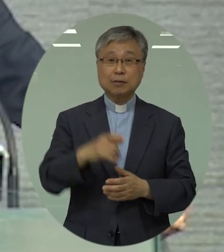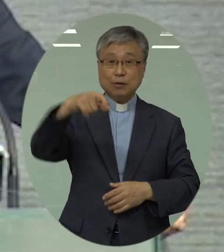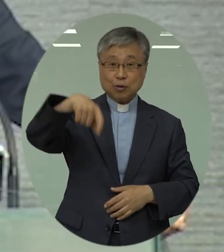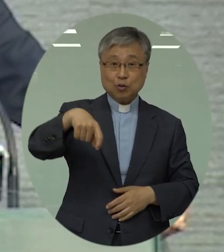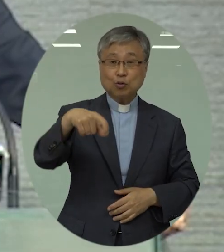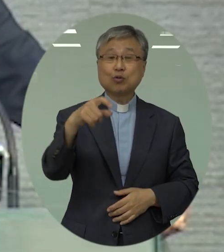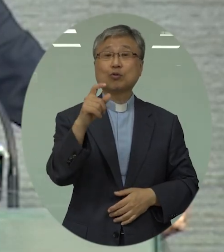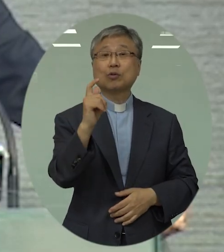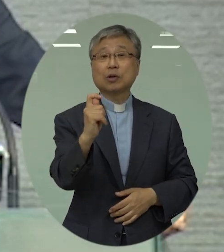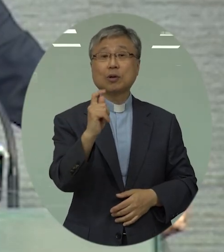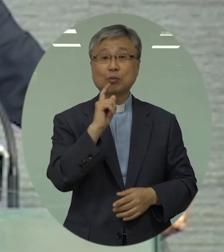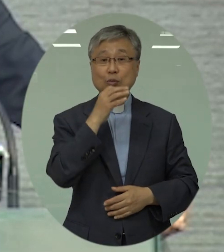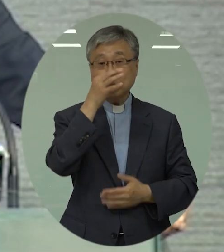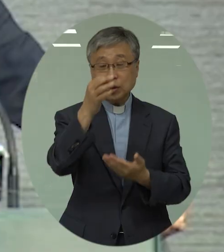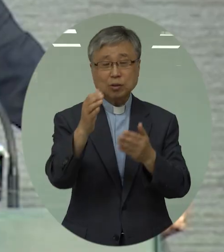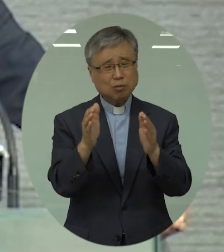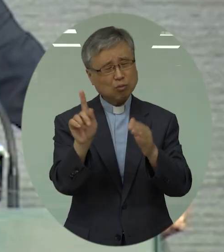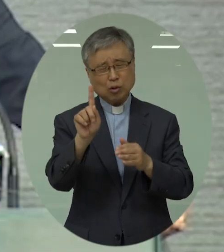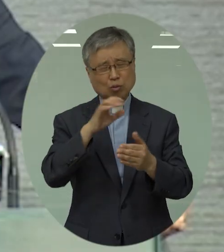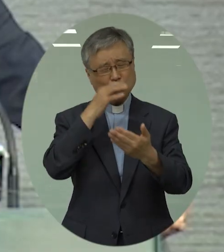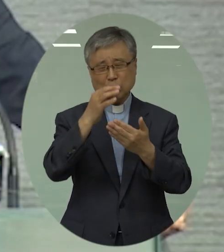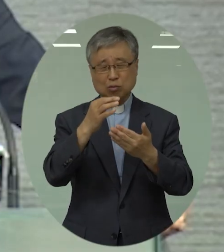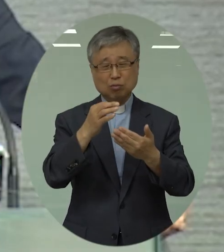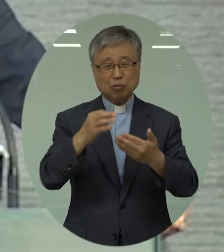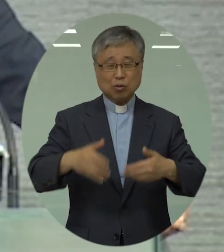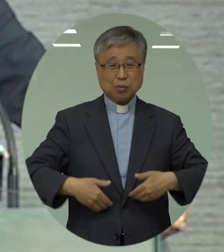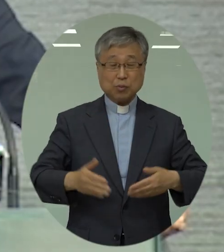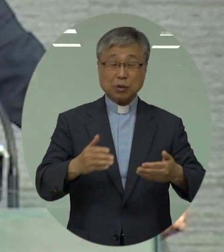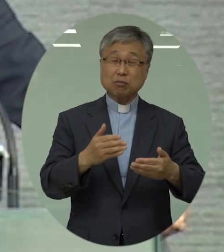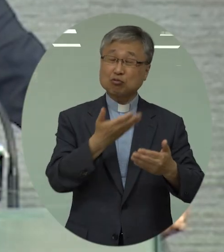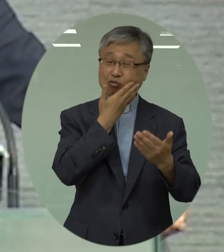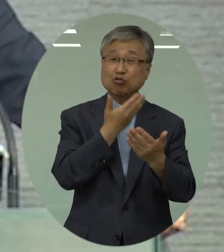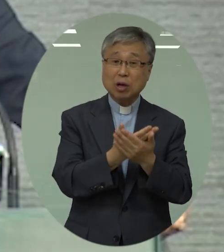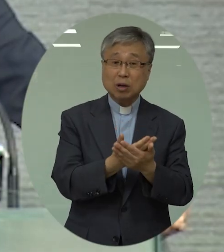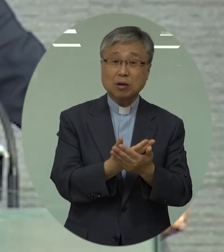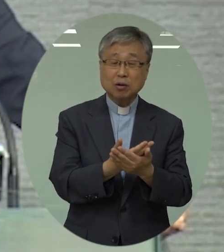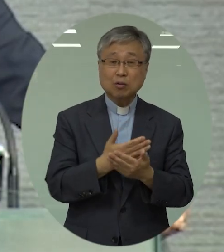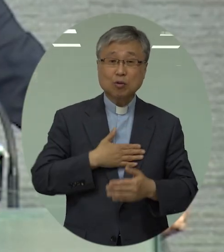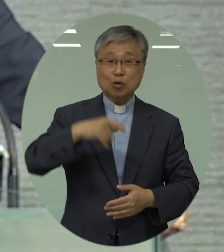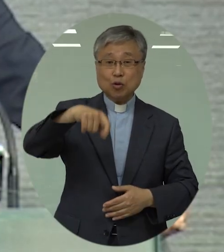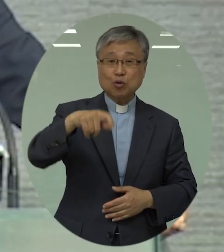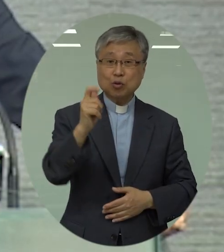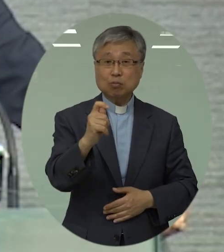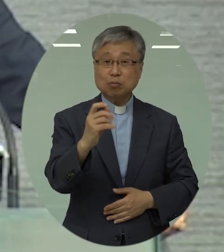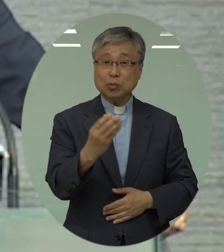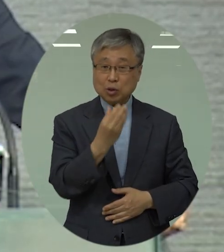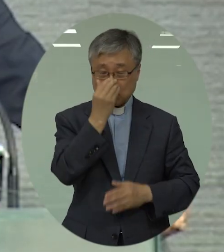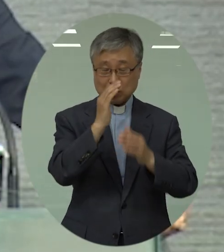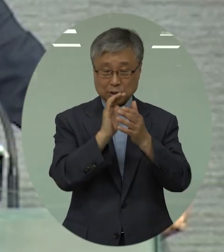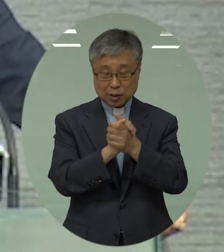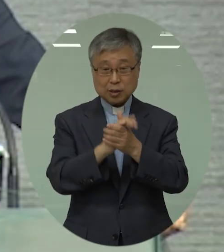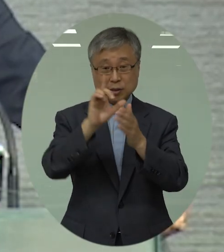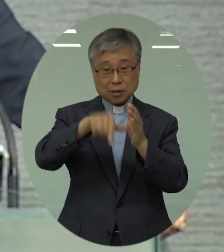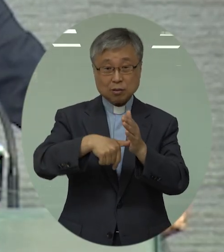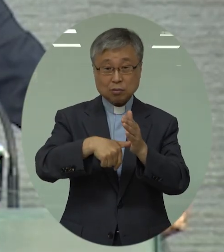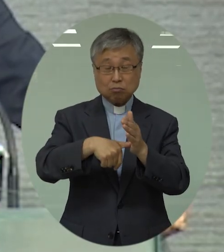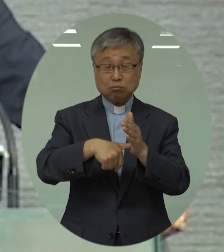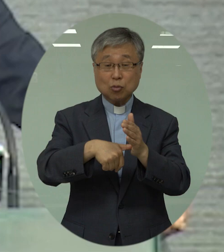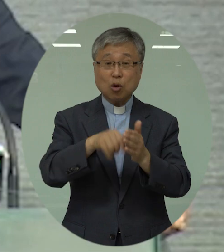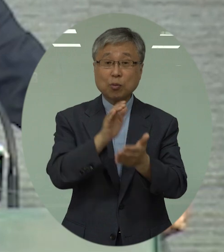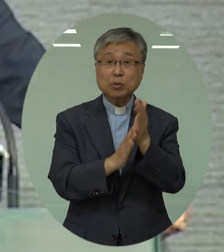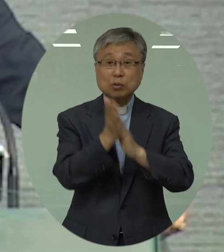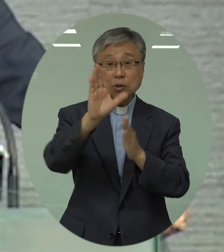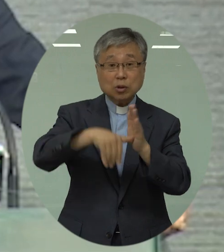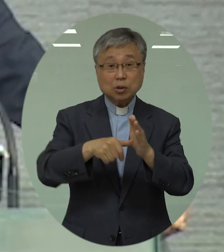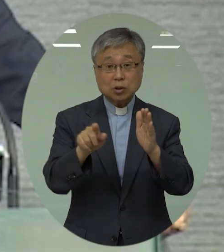큐티라고 부르기 시작했습니다. 뭐라고 부르든 중요한 것은, 근데 그럼 큐티나 경건의 시간 없을 때 우리 신앙의 선배들이 어떻게